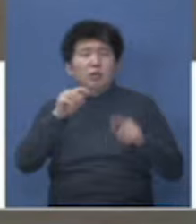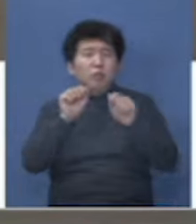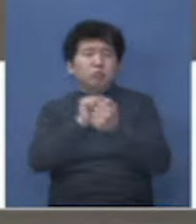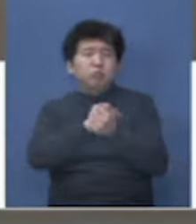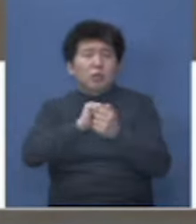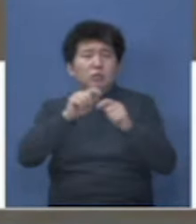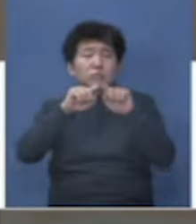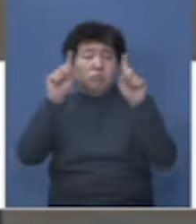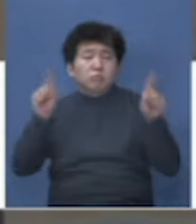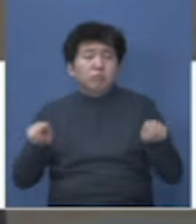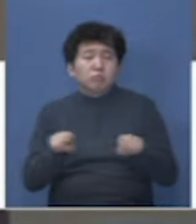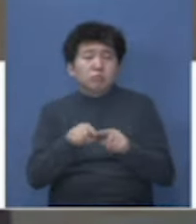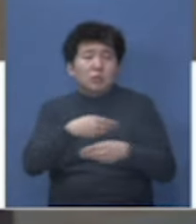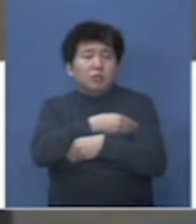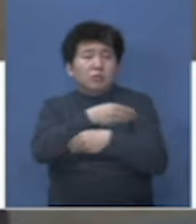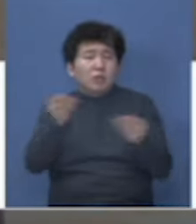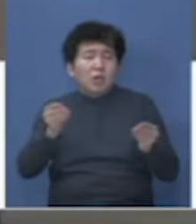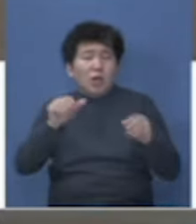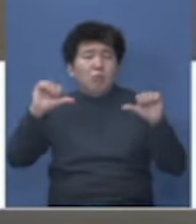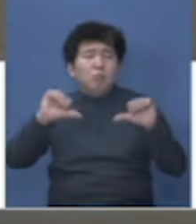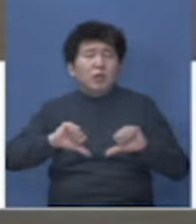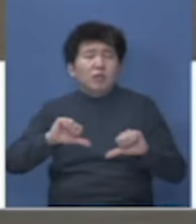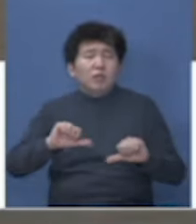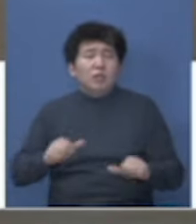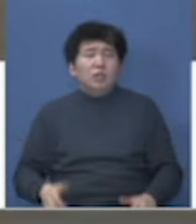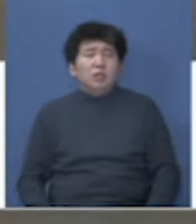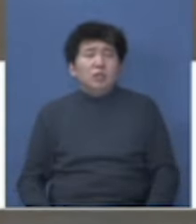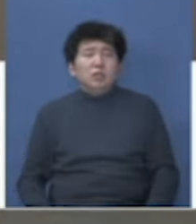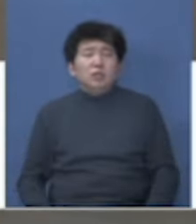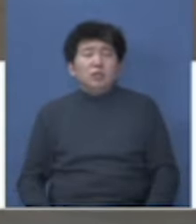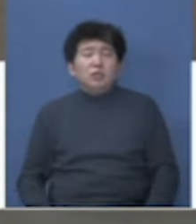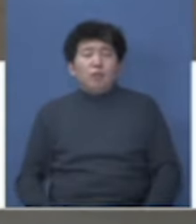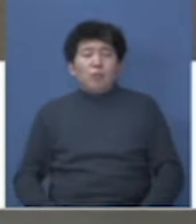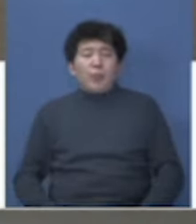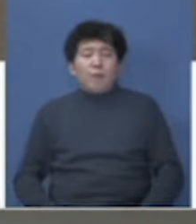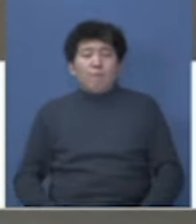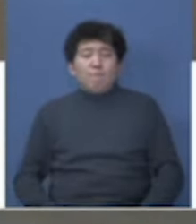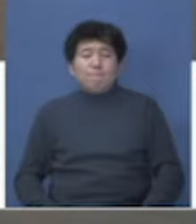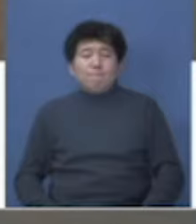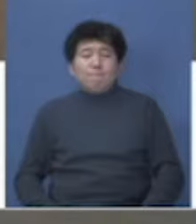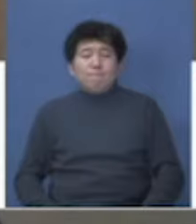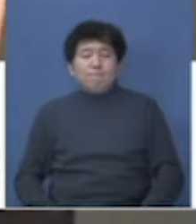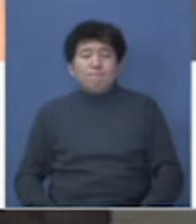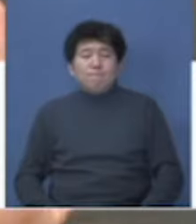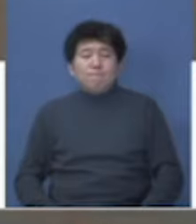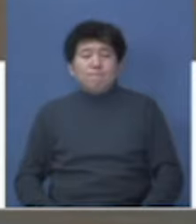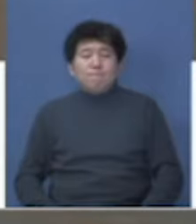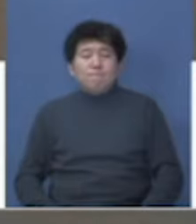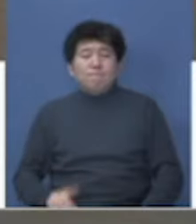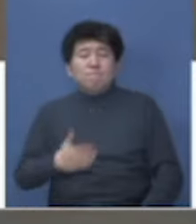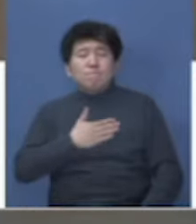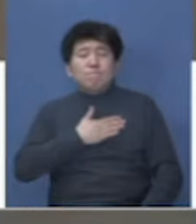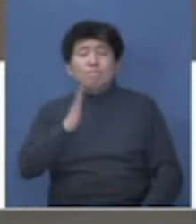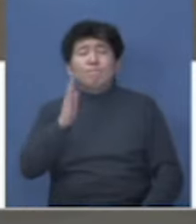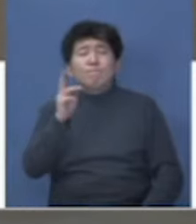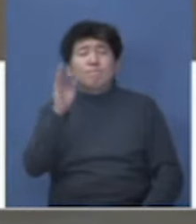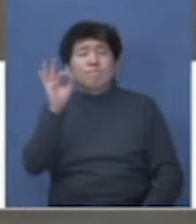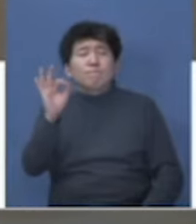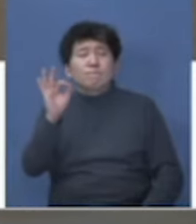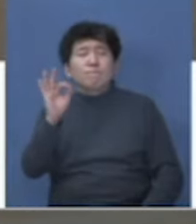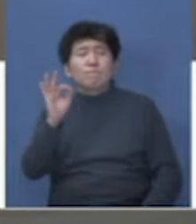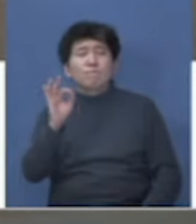үстіндеміз. Яғни біздің елімізде болып жатқан су тасқыны апатының біздің Шығыс Қазақстан аймағында